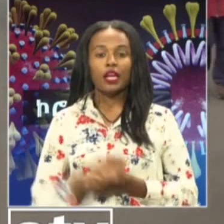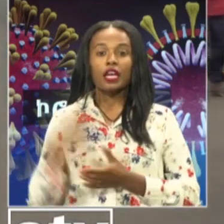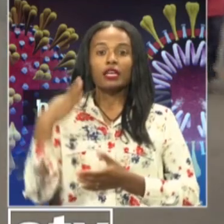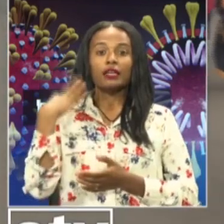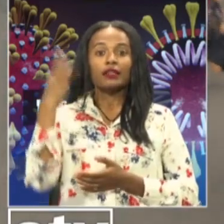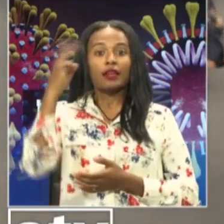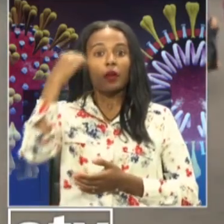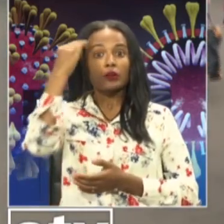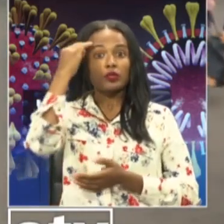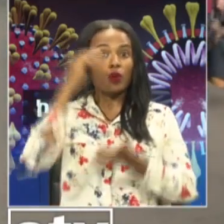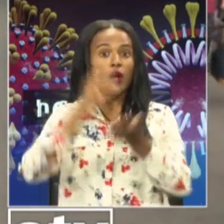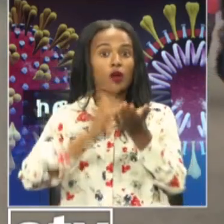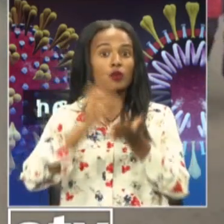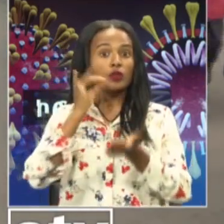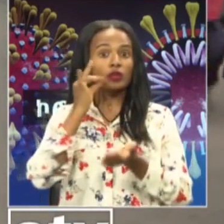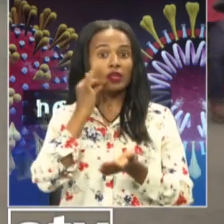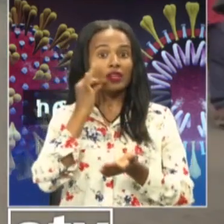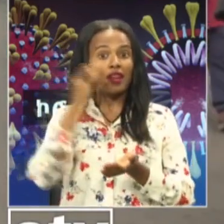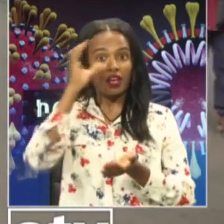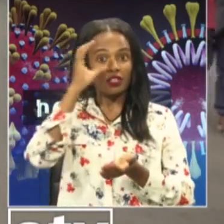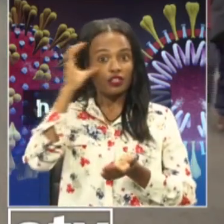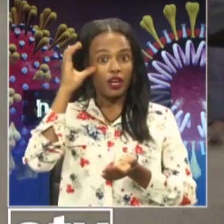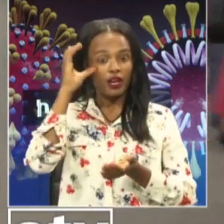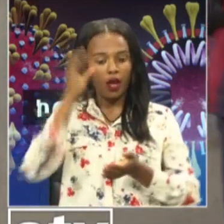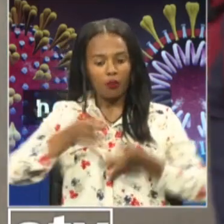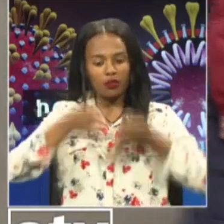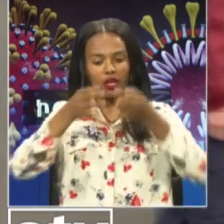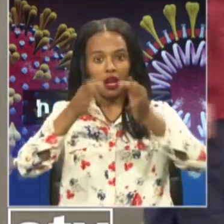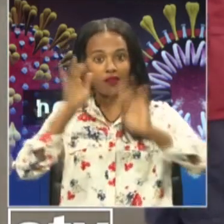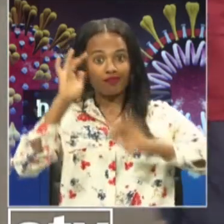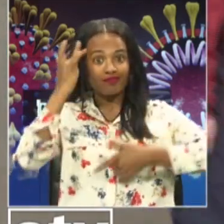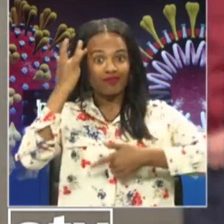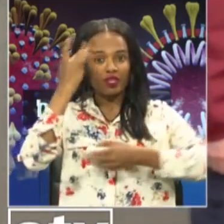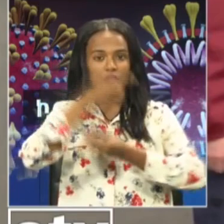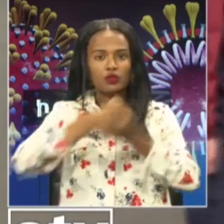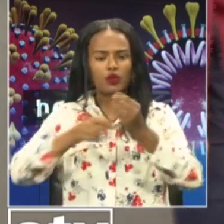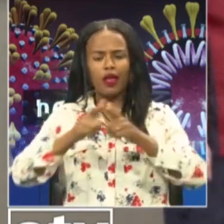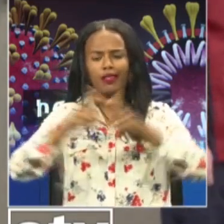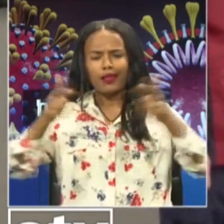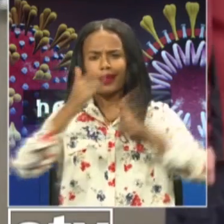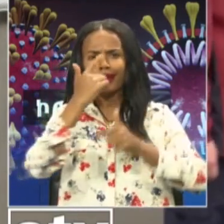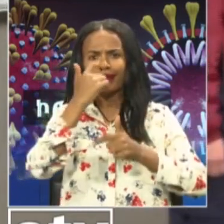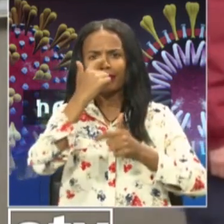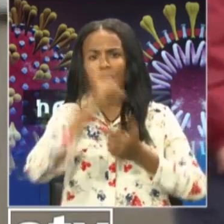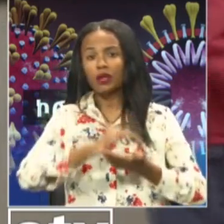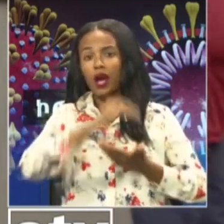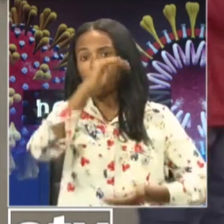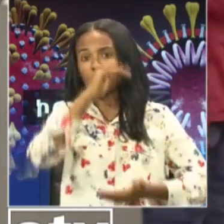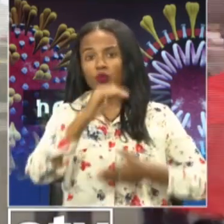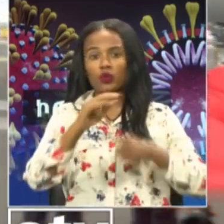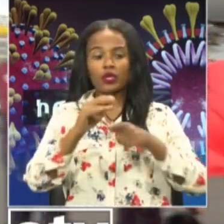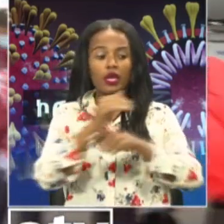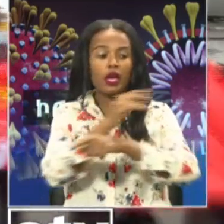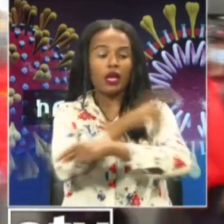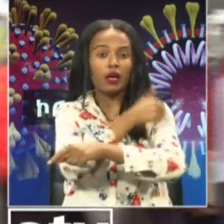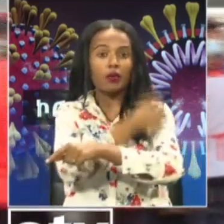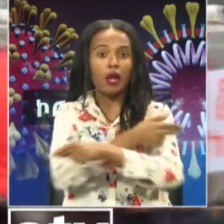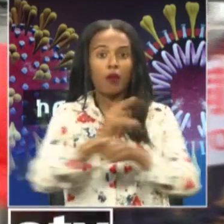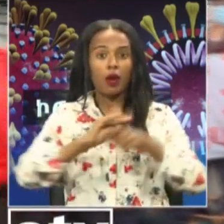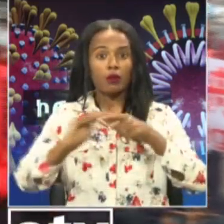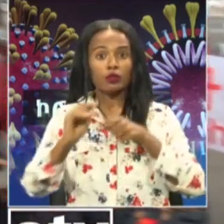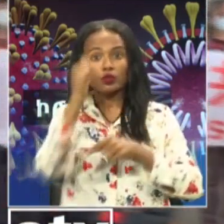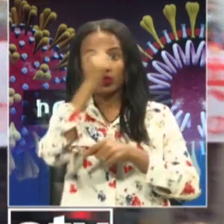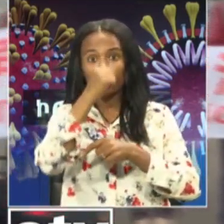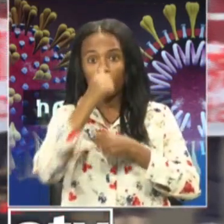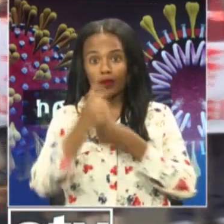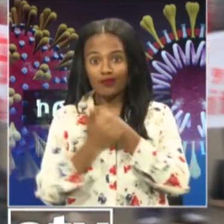የጤና ሚኒስትሯ ዶክተር ሊያ ቻይና በተላላፊ በሽታዎች ዙሪያ ትልቅ ልምድ ያካበቱ የሕክምና ባለሙያዎቿን ወደ ኢትዮጵያ